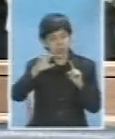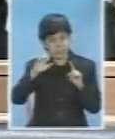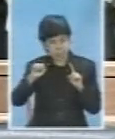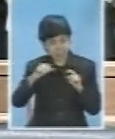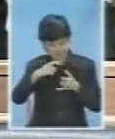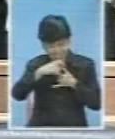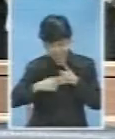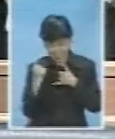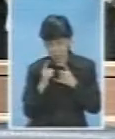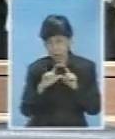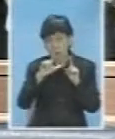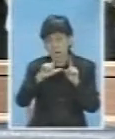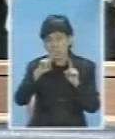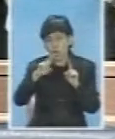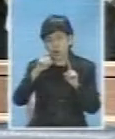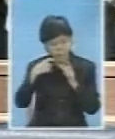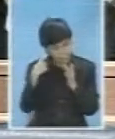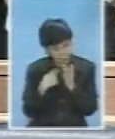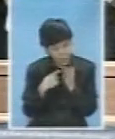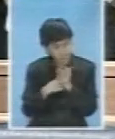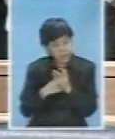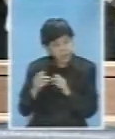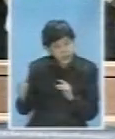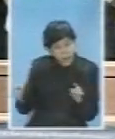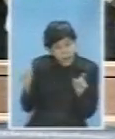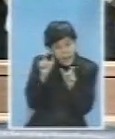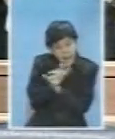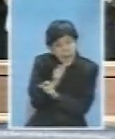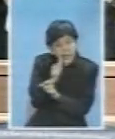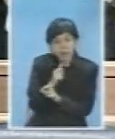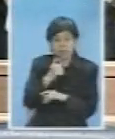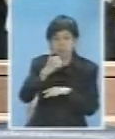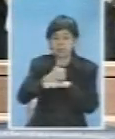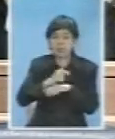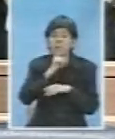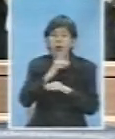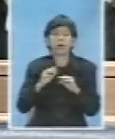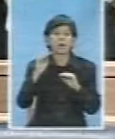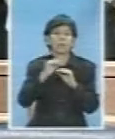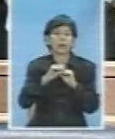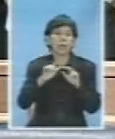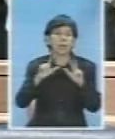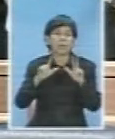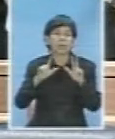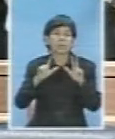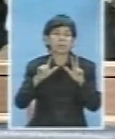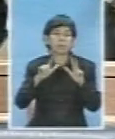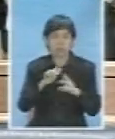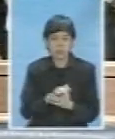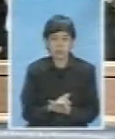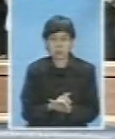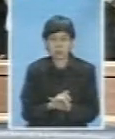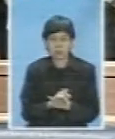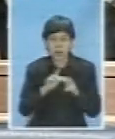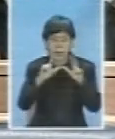1,200,000 บาทต่อคนที่สามารถใช้เงินประกันของชปคได้แต่รัฐมนตรีท่านนี้กลับไปเพิ่มเป็น3,000,000 บาทครับท่านประธาน